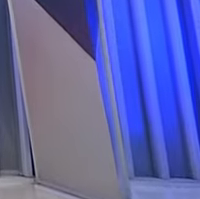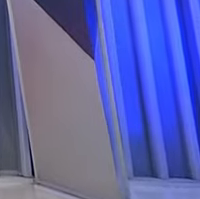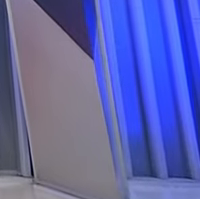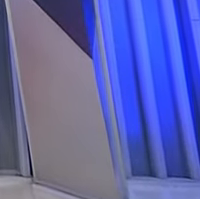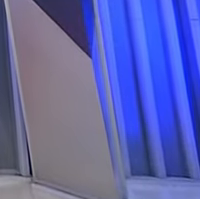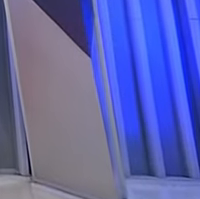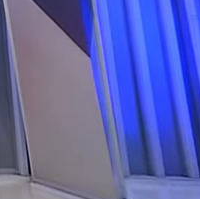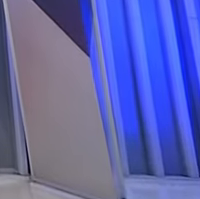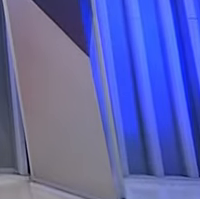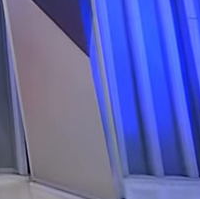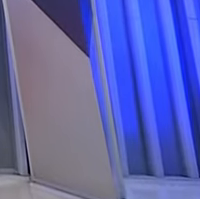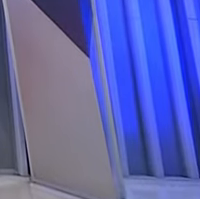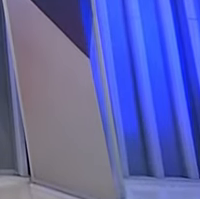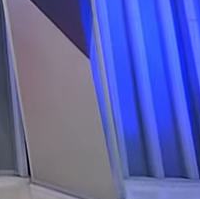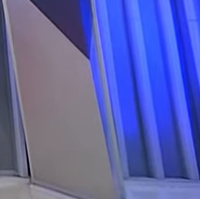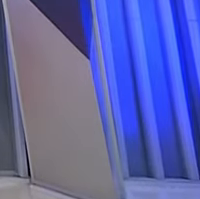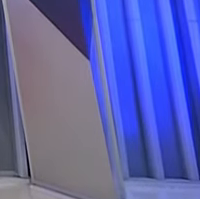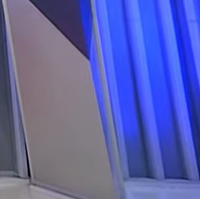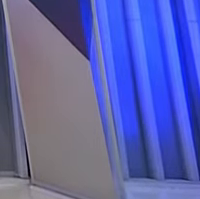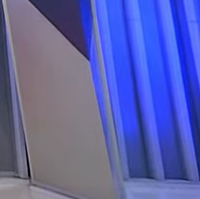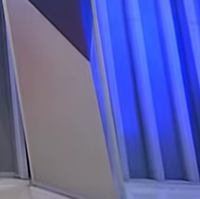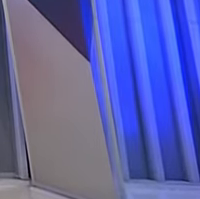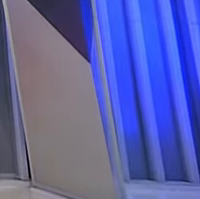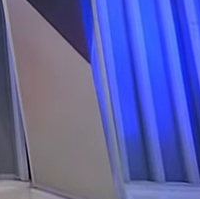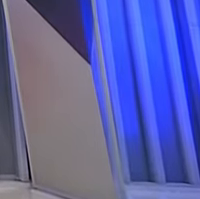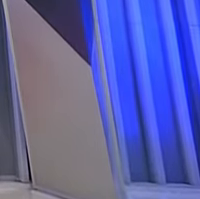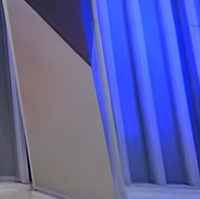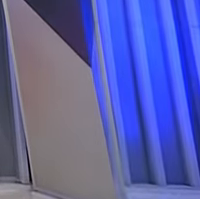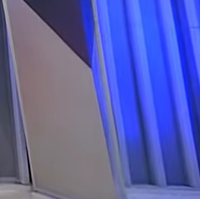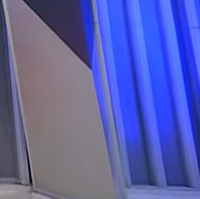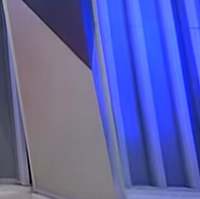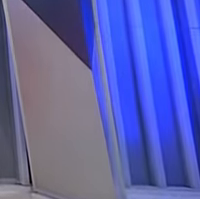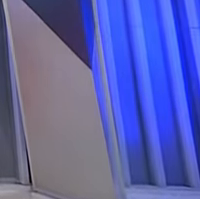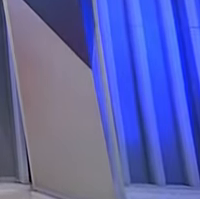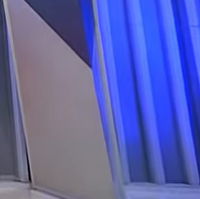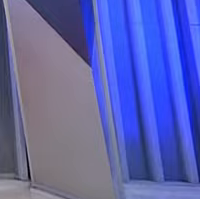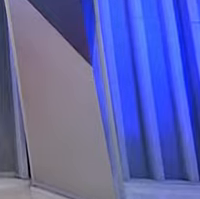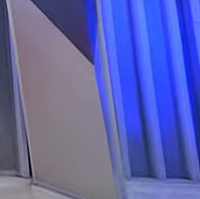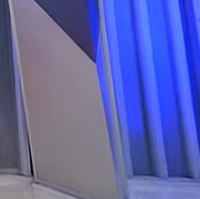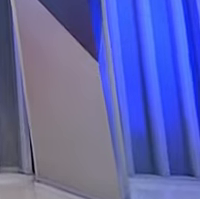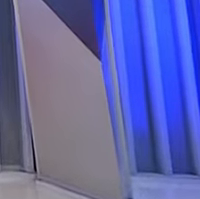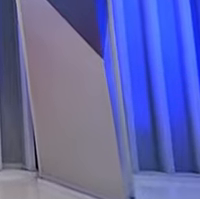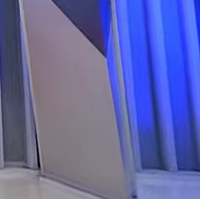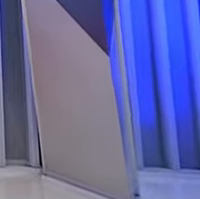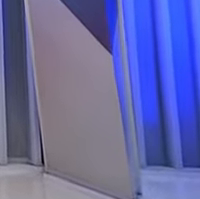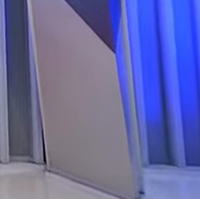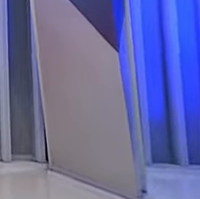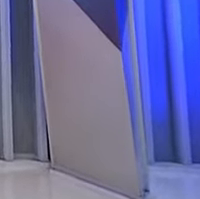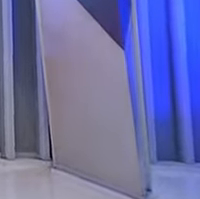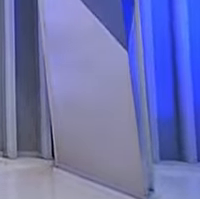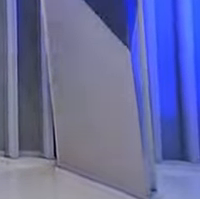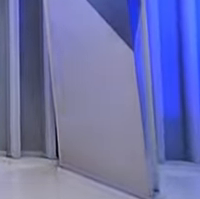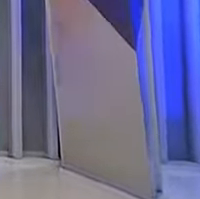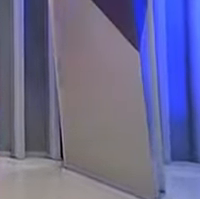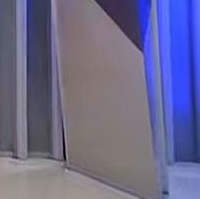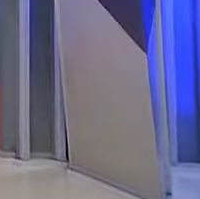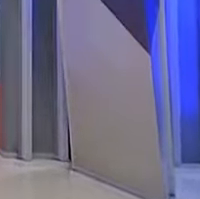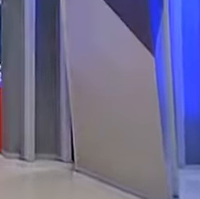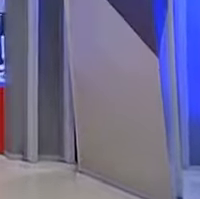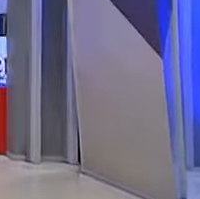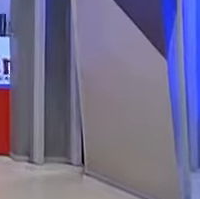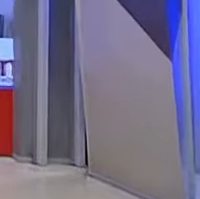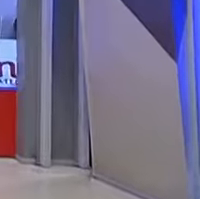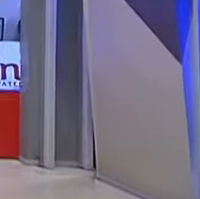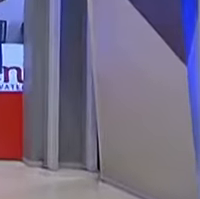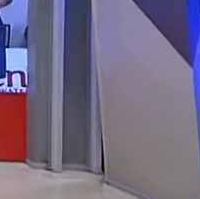sa EDCA sites. Kamamahala nito, mananatili pa rin sa Pilipinas. At Dilas